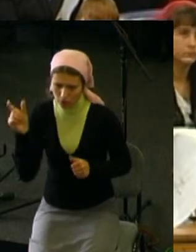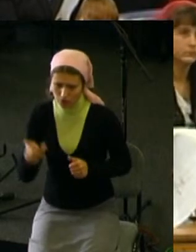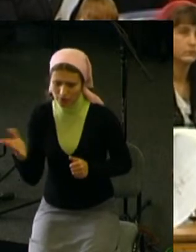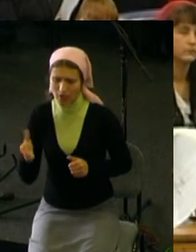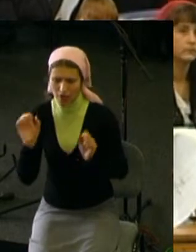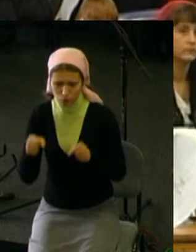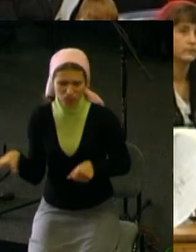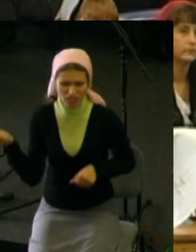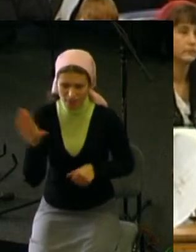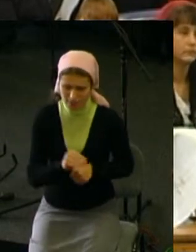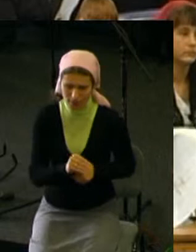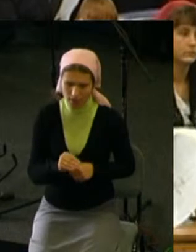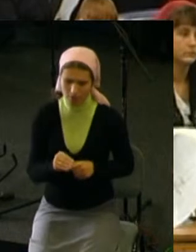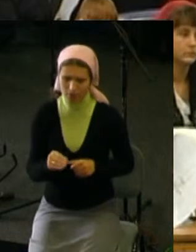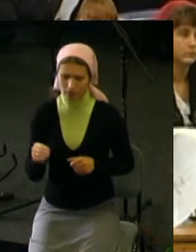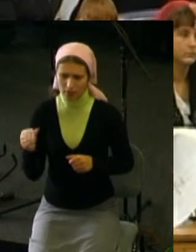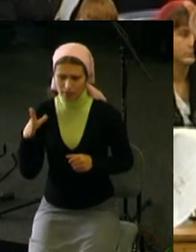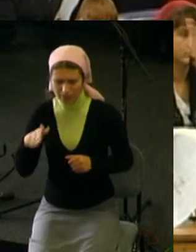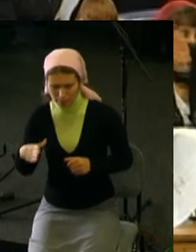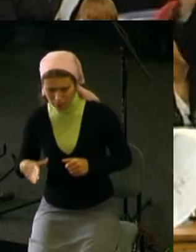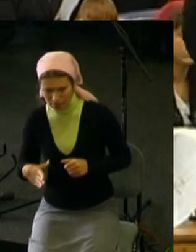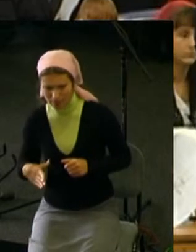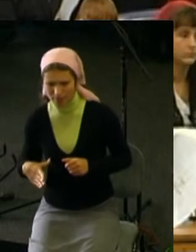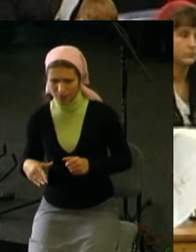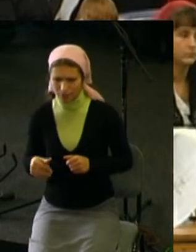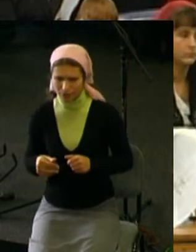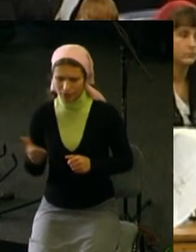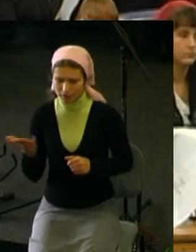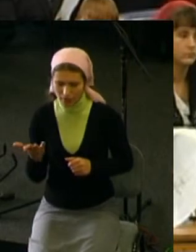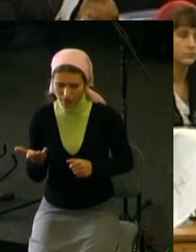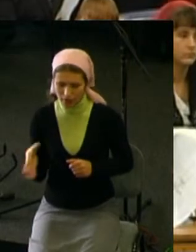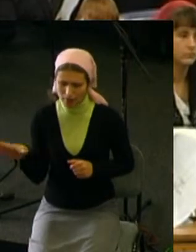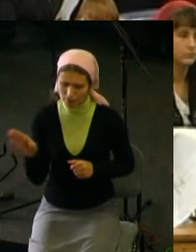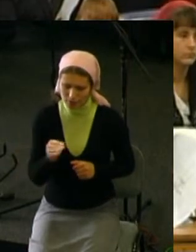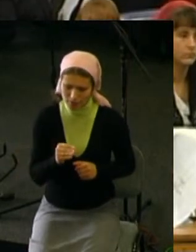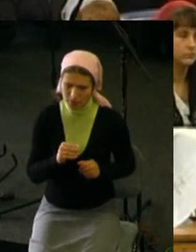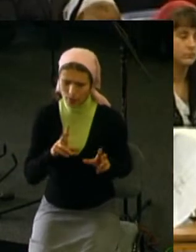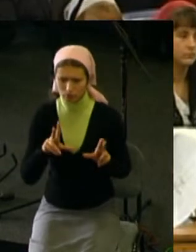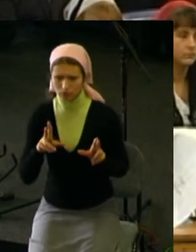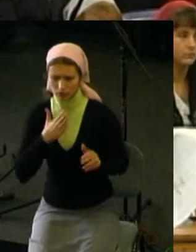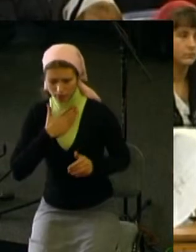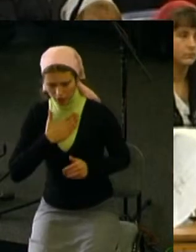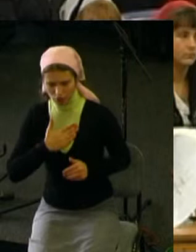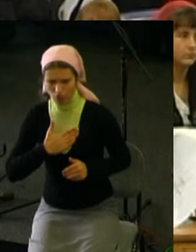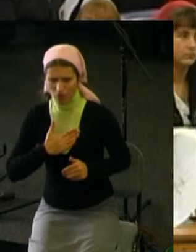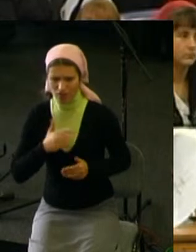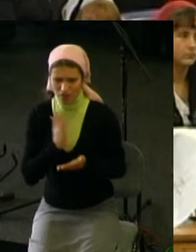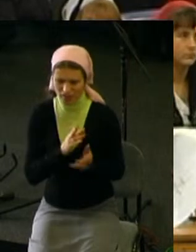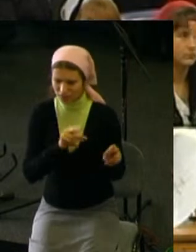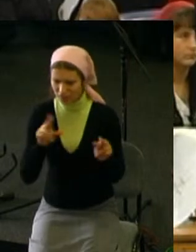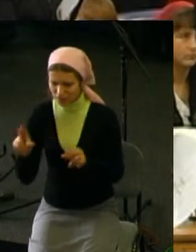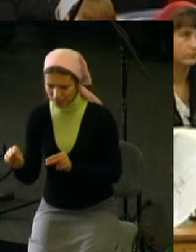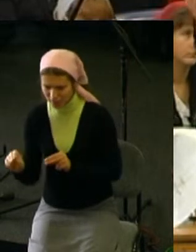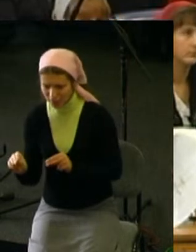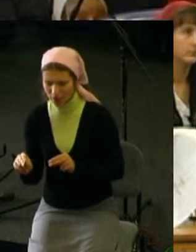яка може все носити все терпіти яка всім задоволена і вона Я